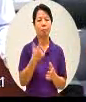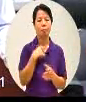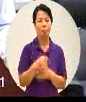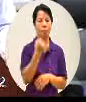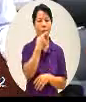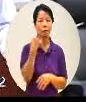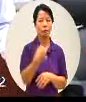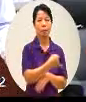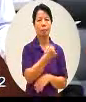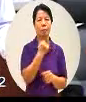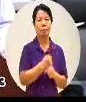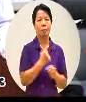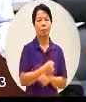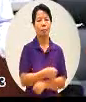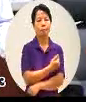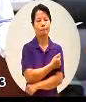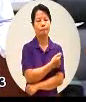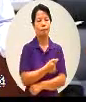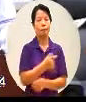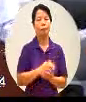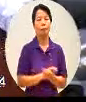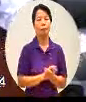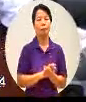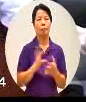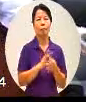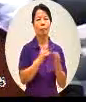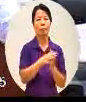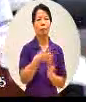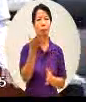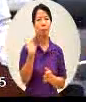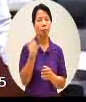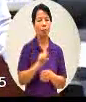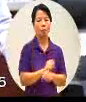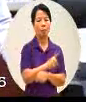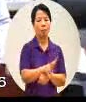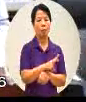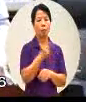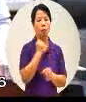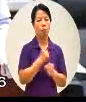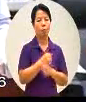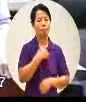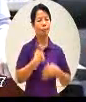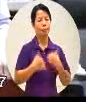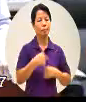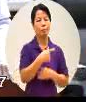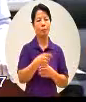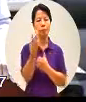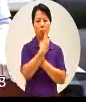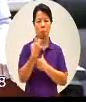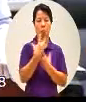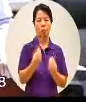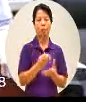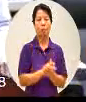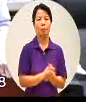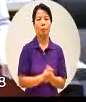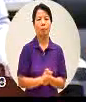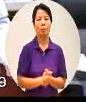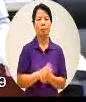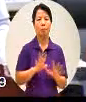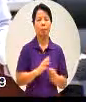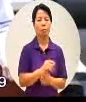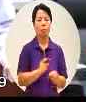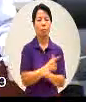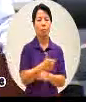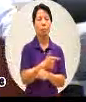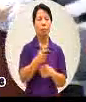吼、哦、做到根本做袂落呀，因为安怎？我永存十二点钟，我做到做完伊无人管。啊，现在呢，我六个小时